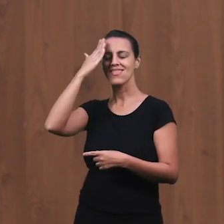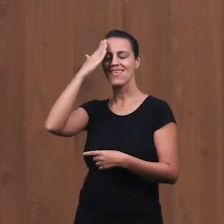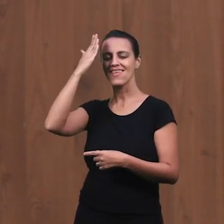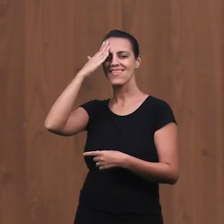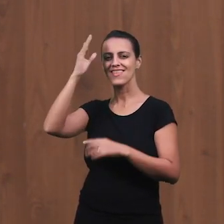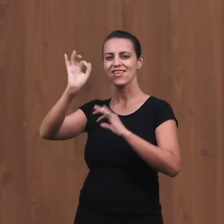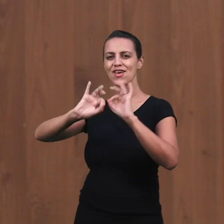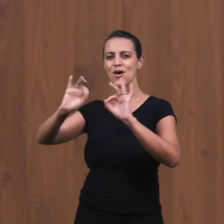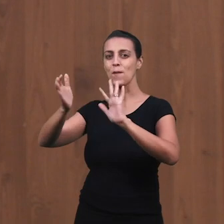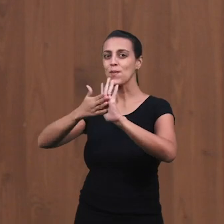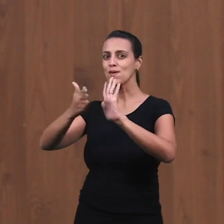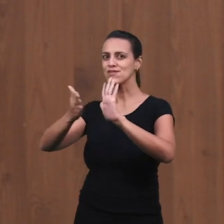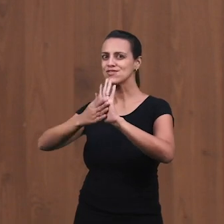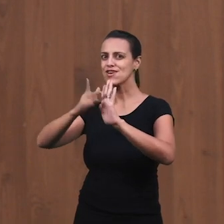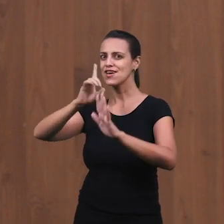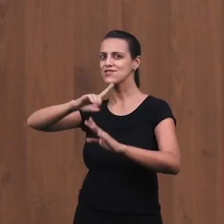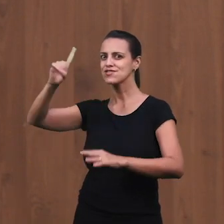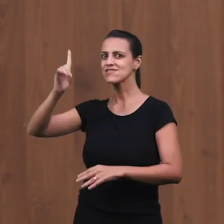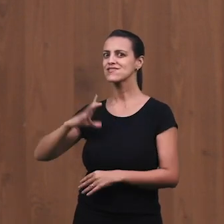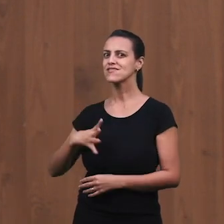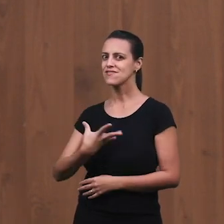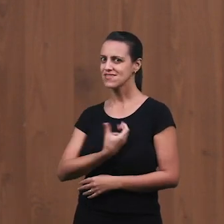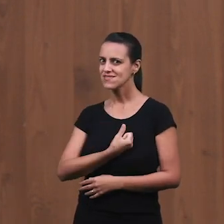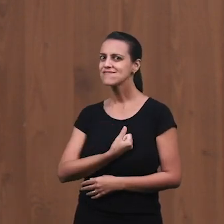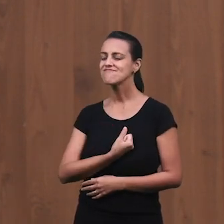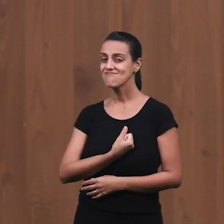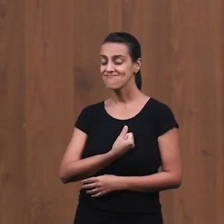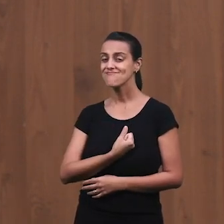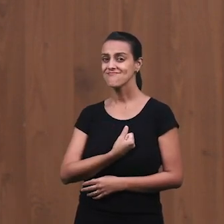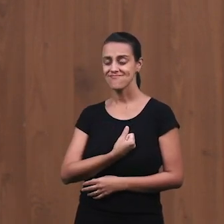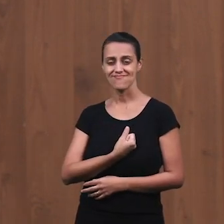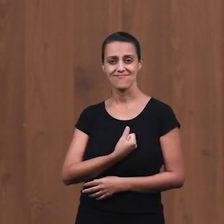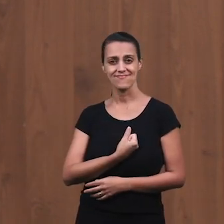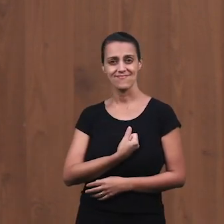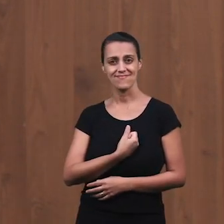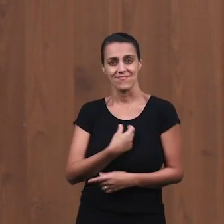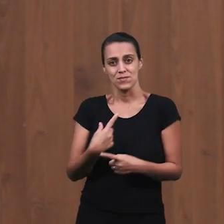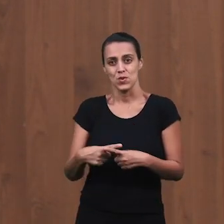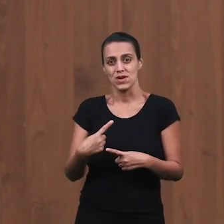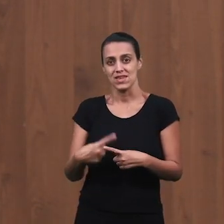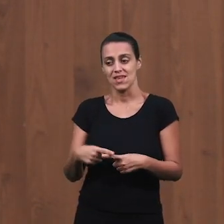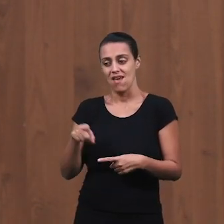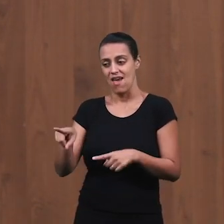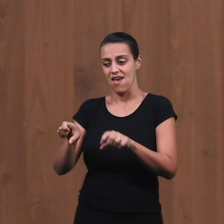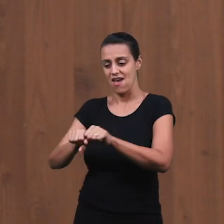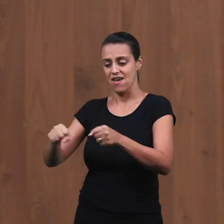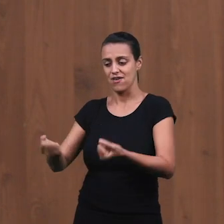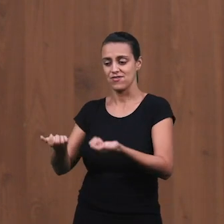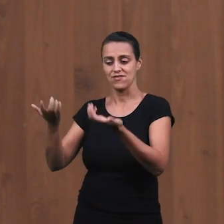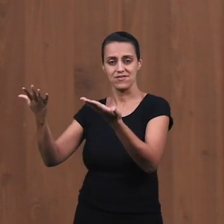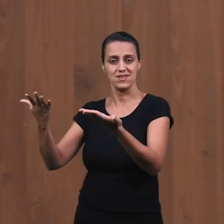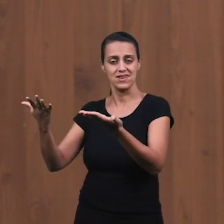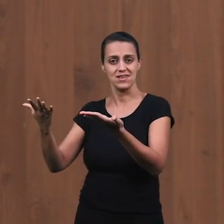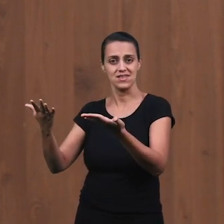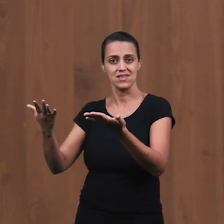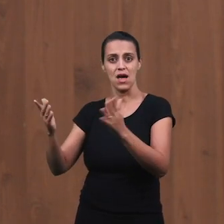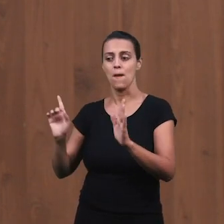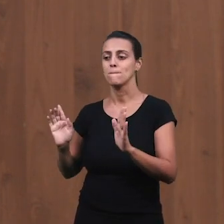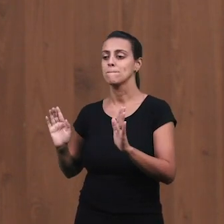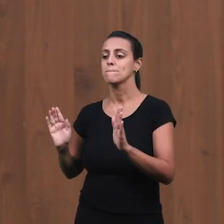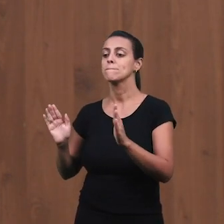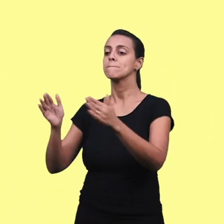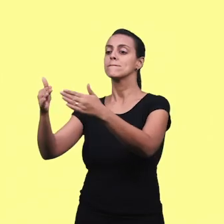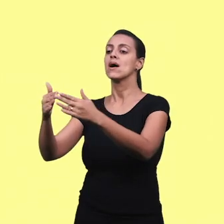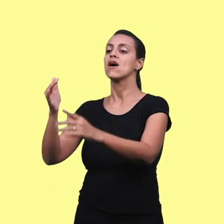offrande, il a touché quelque chose de merveilleux, le projet de Dieu pour le salut de l'homme. Car cette offrande